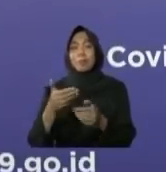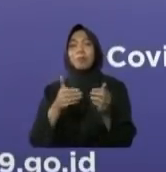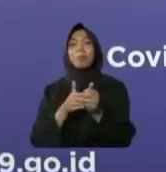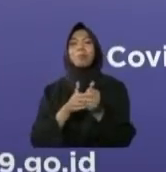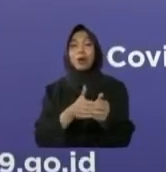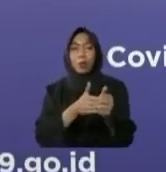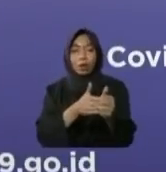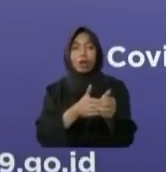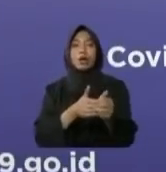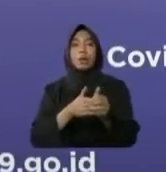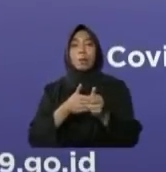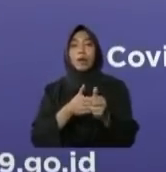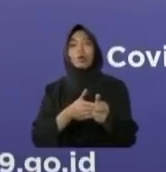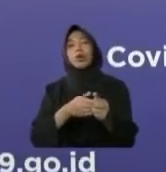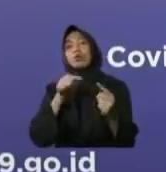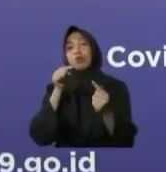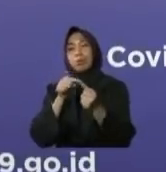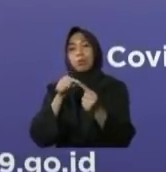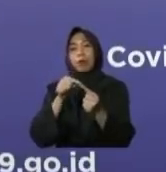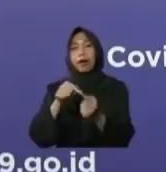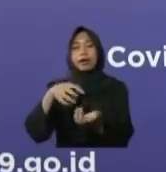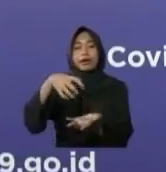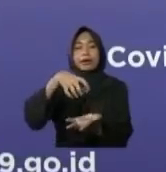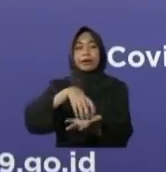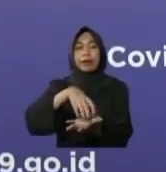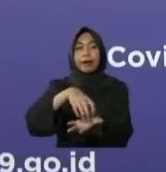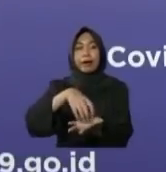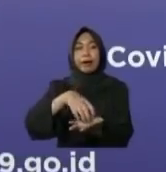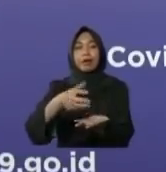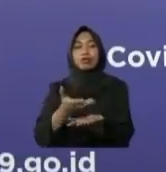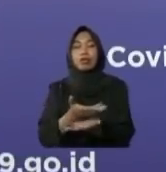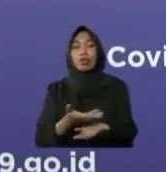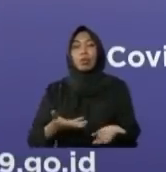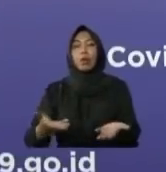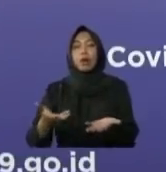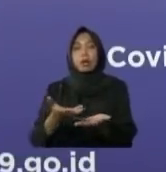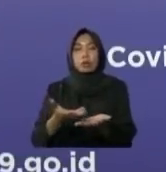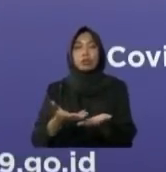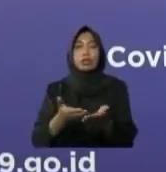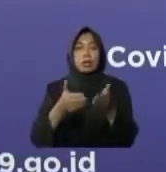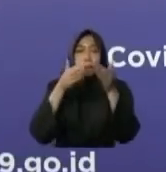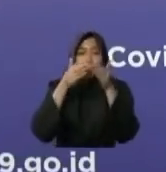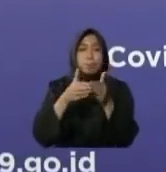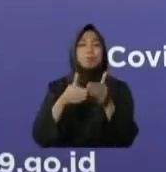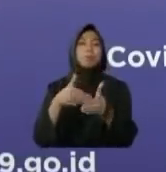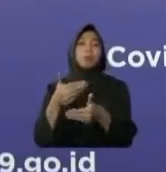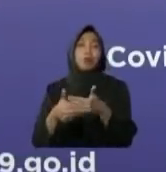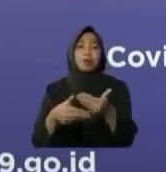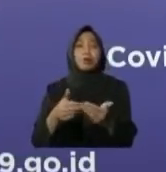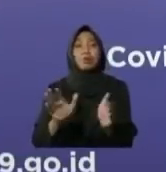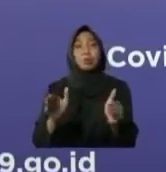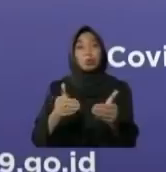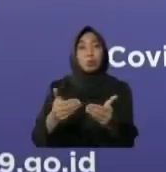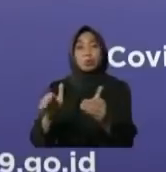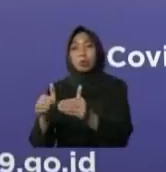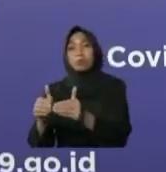dalam kaitan untuk kembali lagi kita mengatur segi-segi atau bidang-bidang produktif yang harus segera